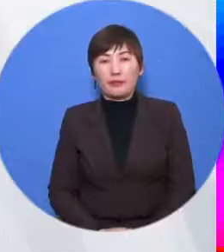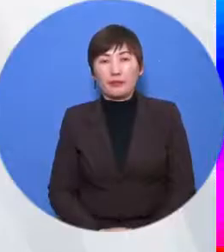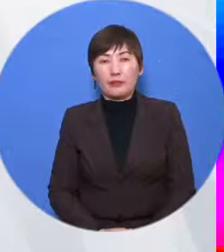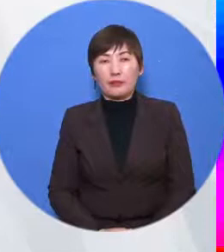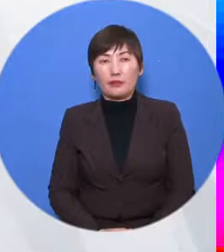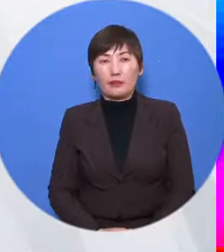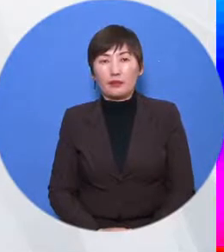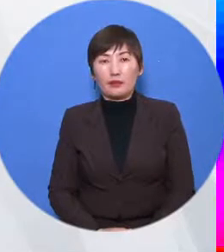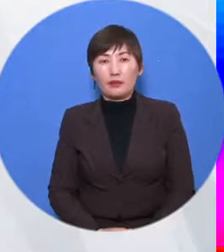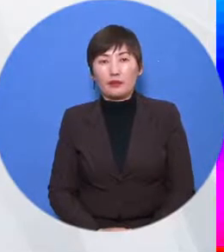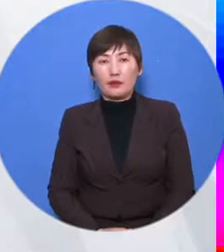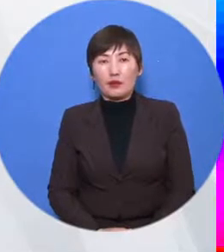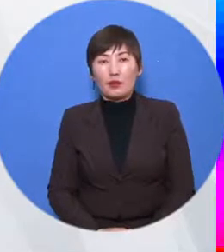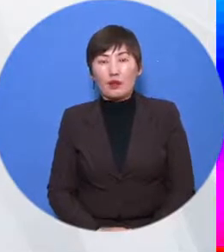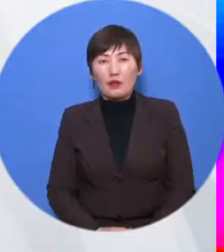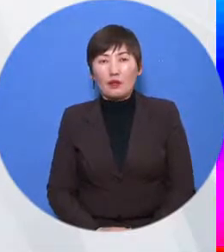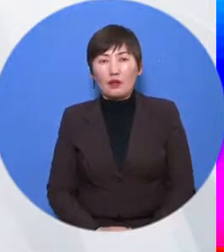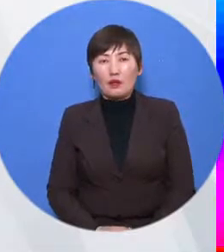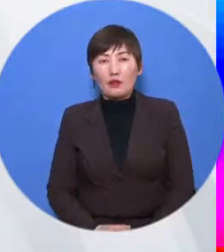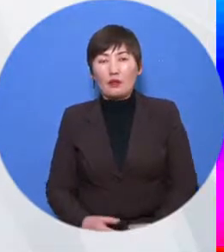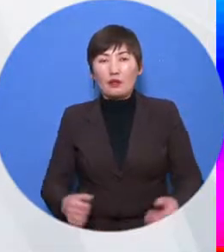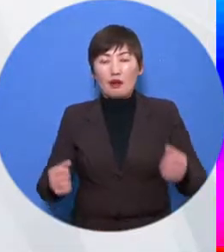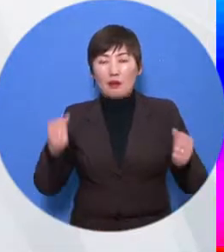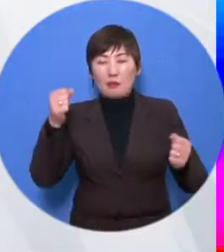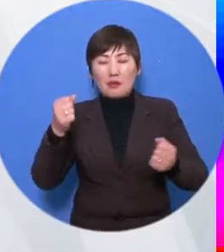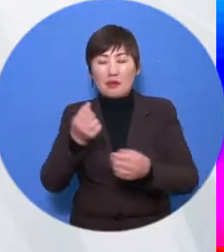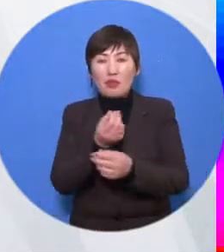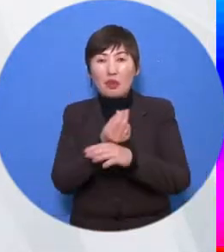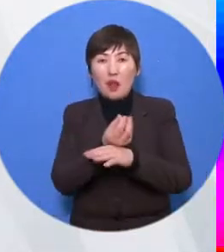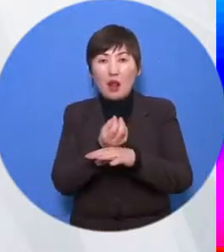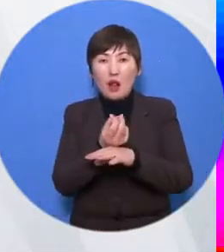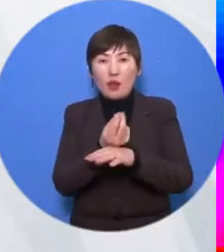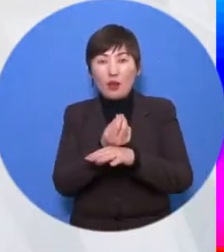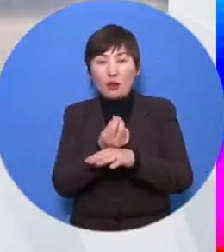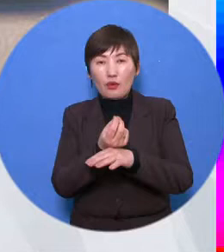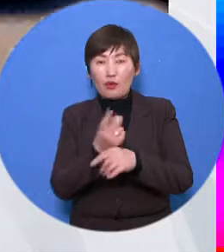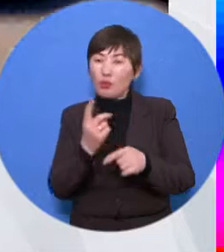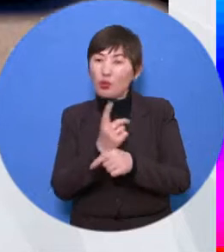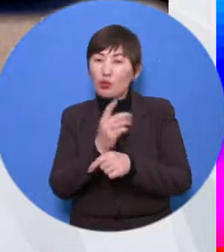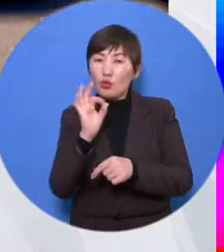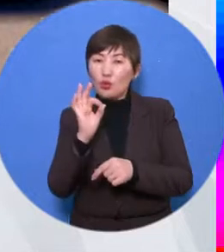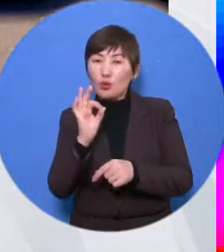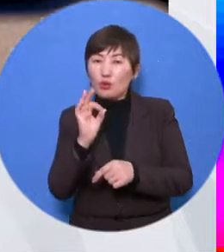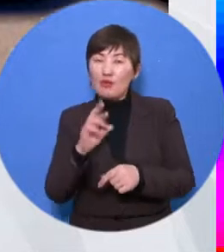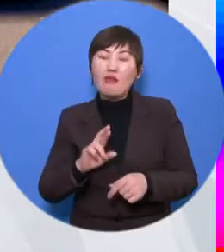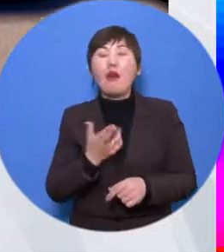За, машин дээр түргэн тусламж гэсэн үг буруу бичигдсэн болов уу? Яагаад ингэж бичсэн бол?